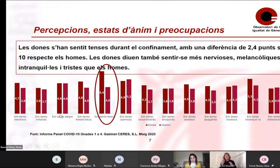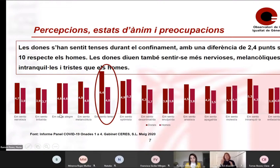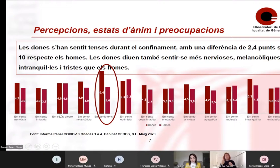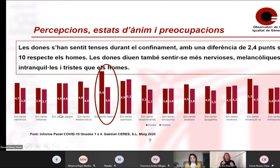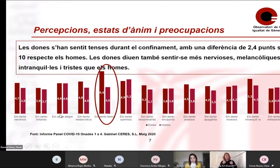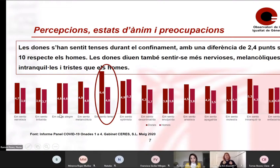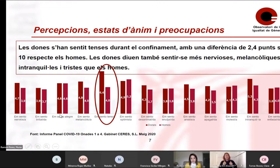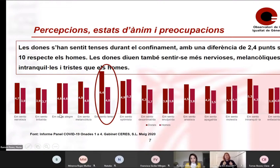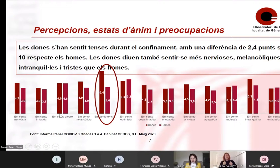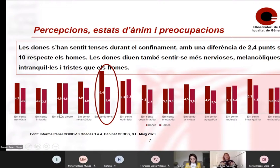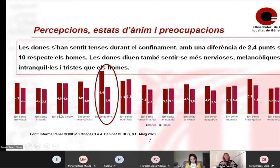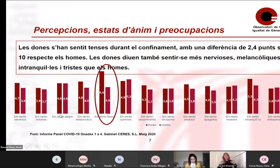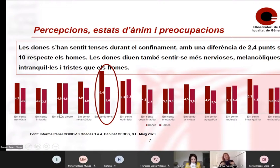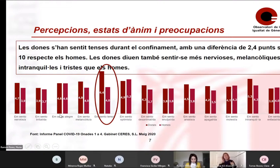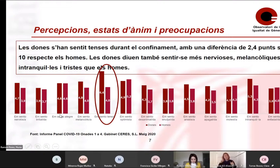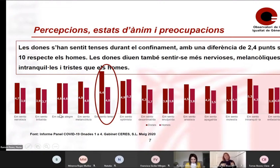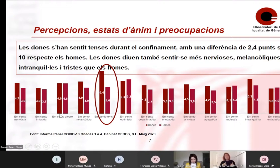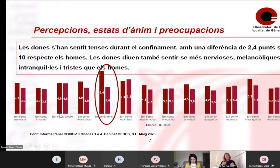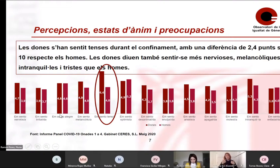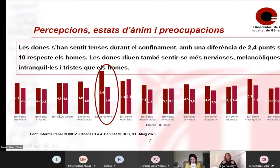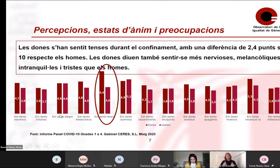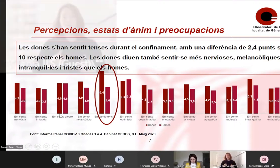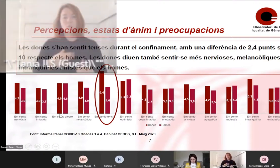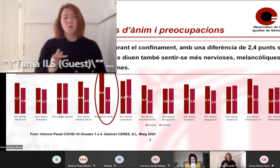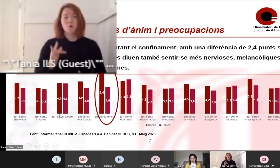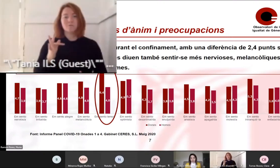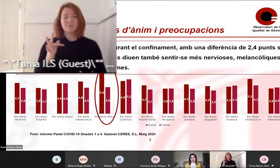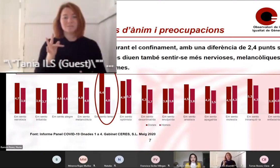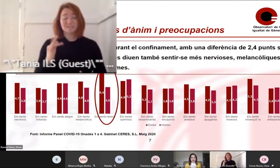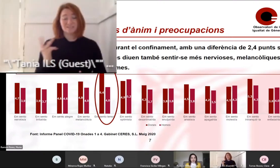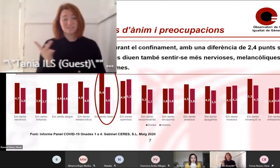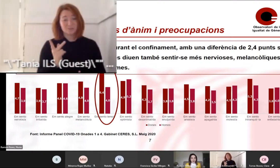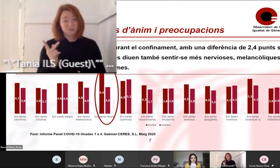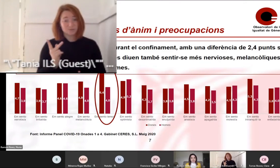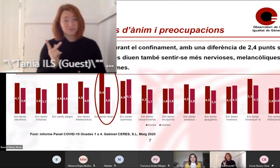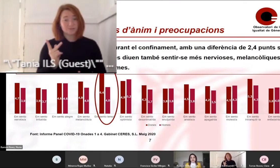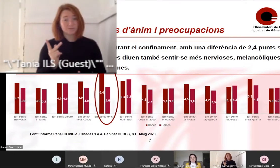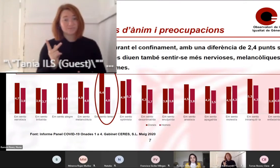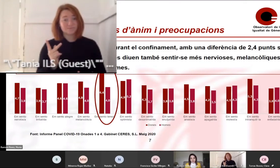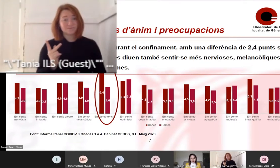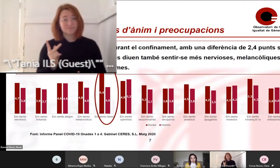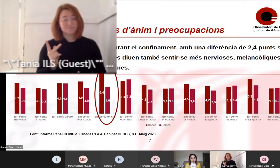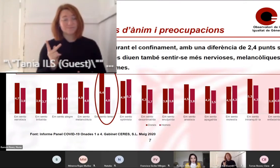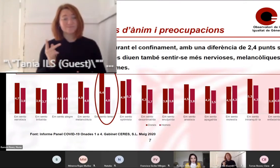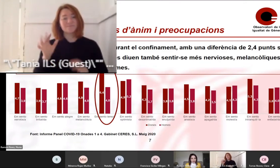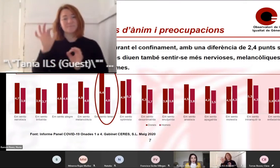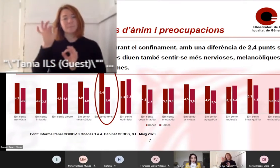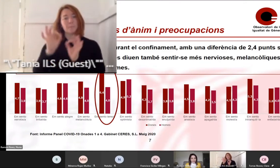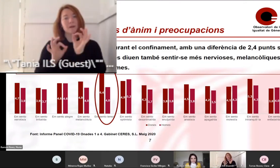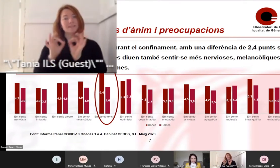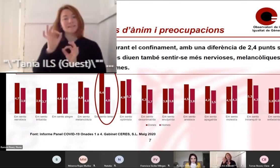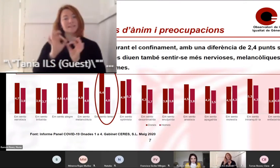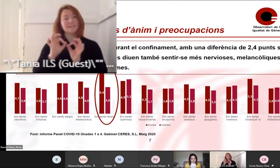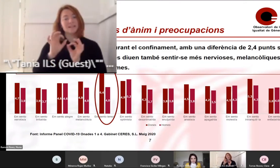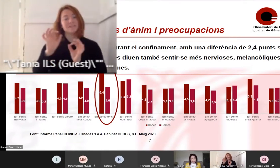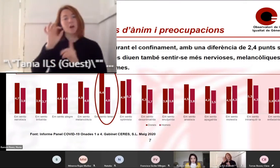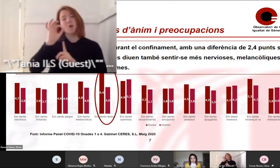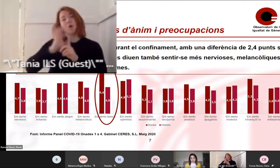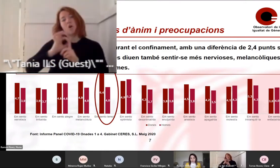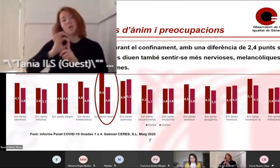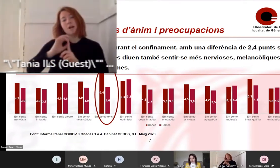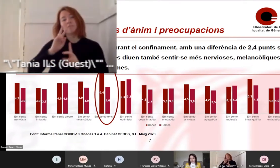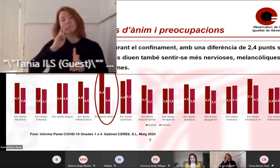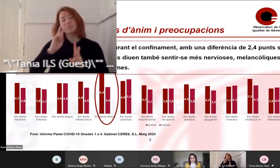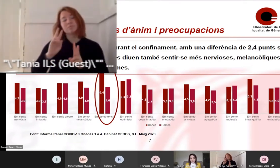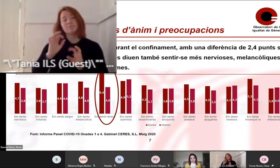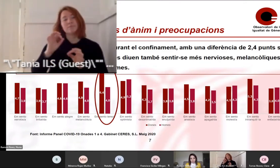alegre i em sento optimista, doncs en aquests casos el percentatge, diguem, o el grau en què s'expressa